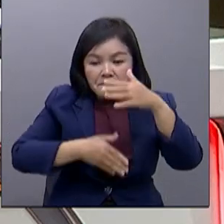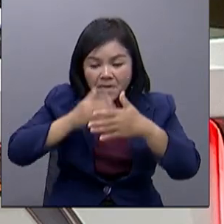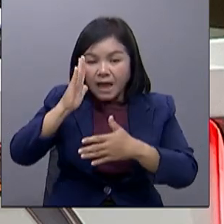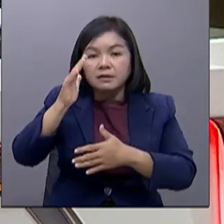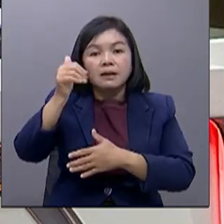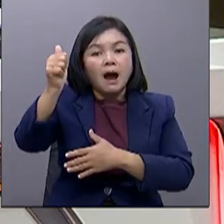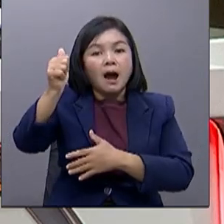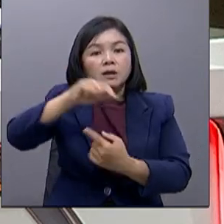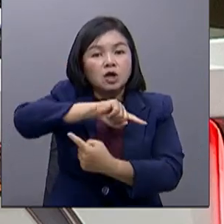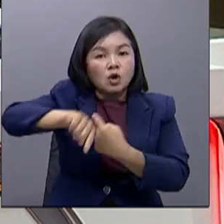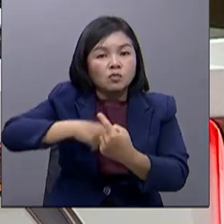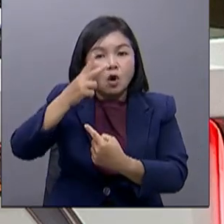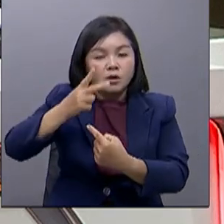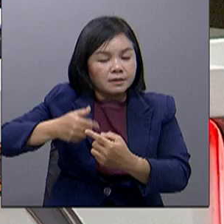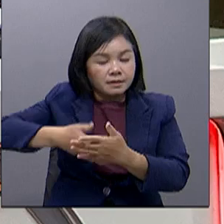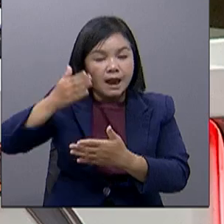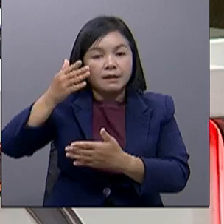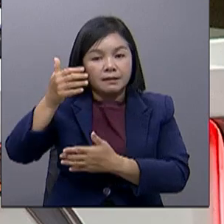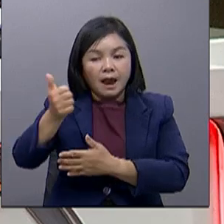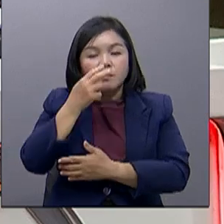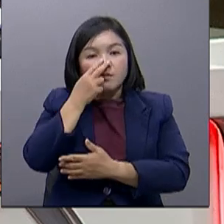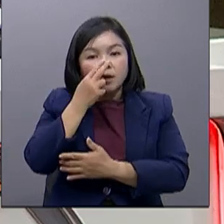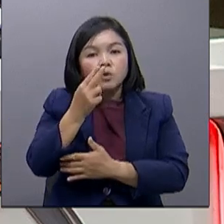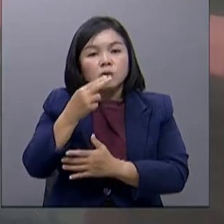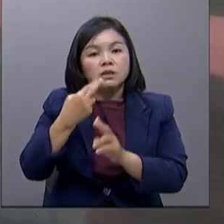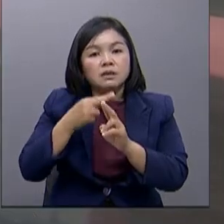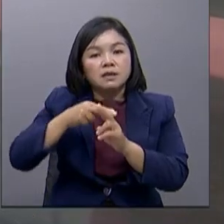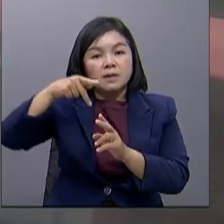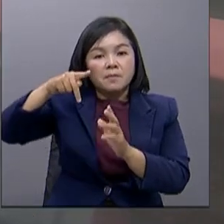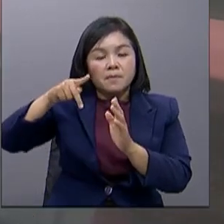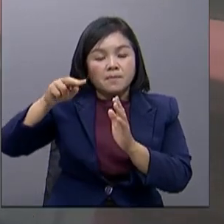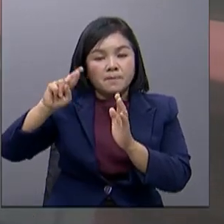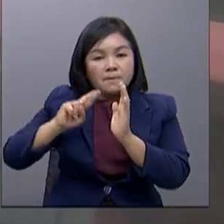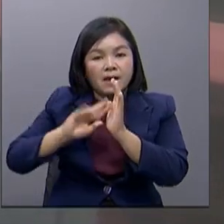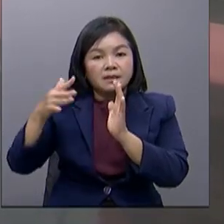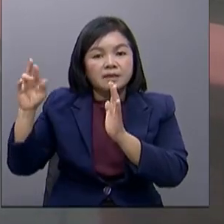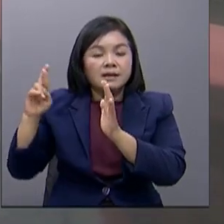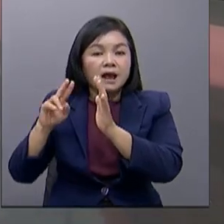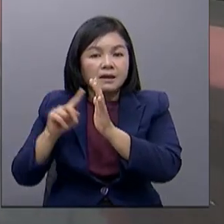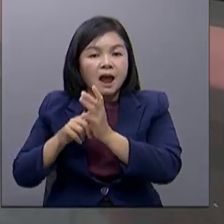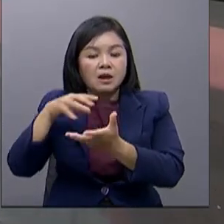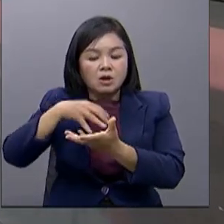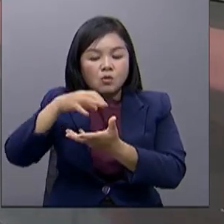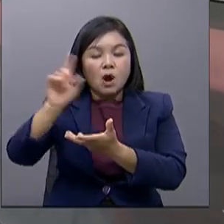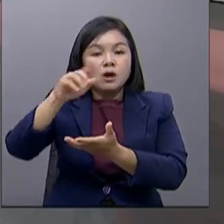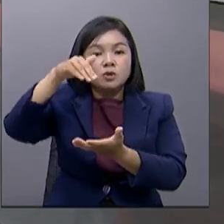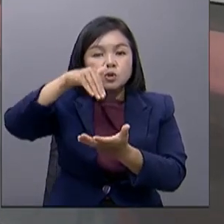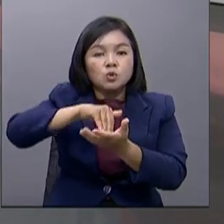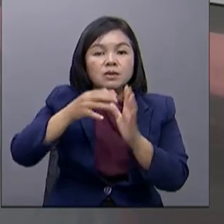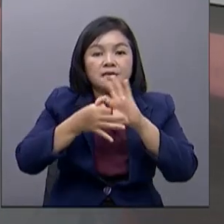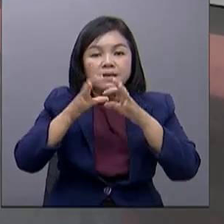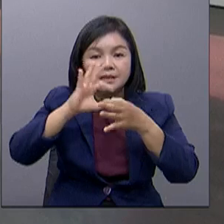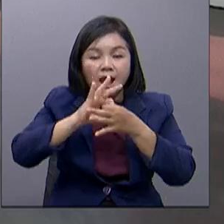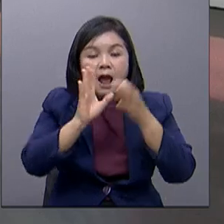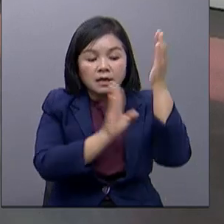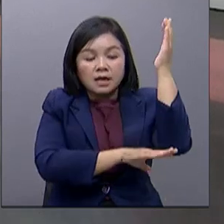2ได้เลยนะครับติดตามกับคุณภัสราจิคำครับรายงานสดมาจากศูนย์กีฬาและสุขภาพมหาวิทยาลัยสงขลานครินทร์